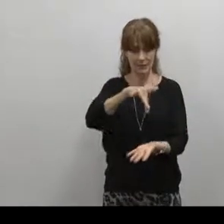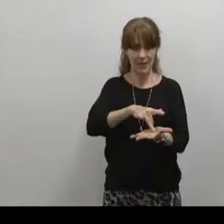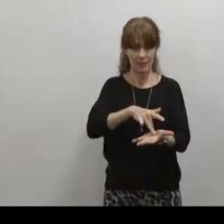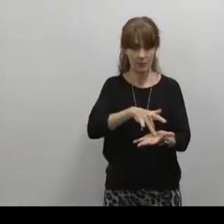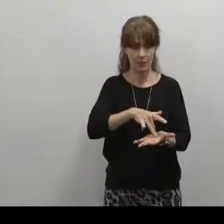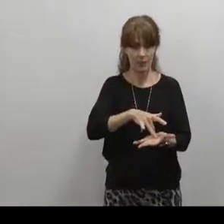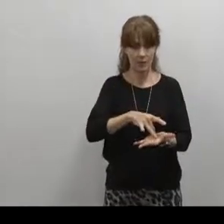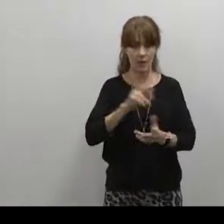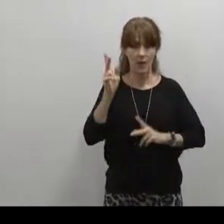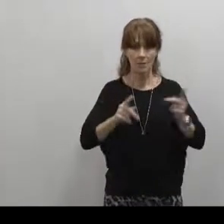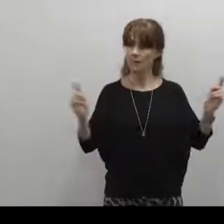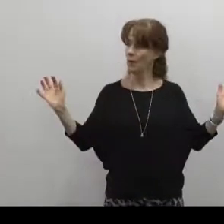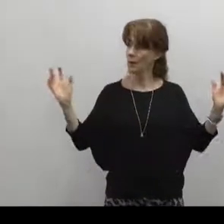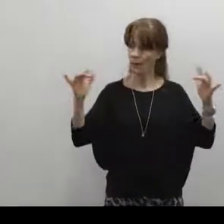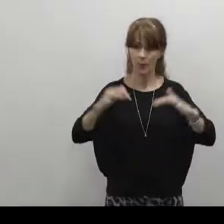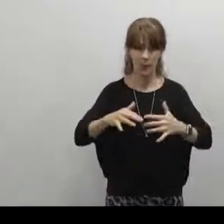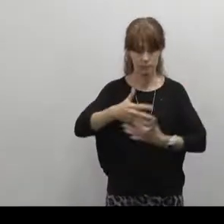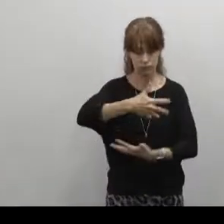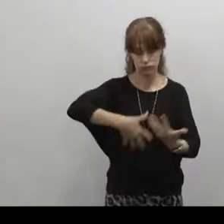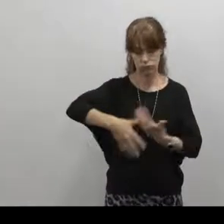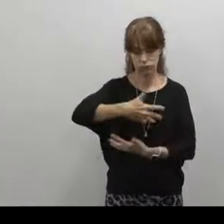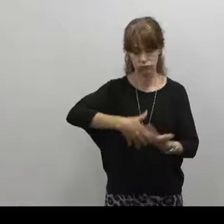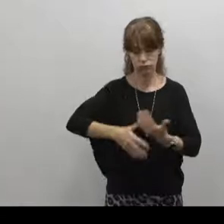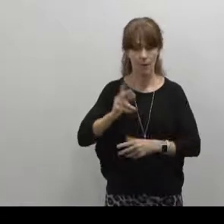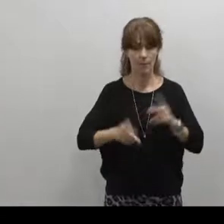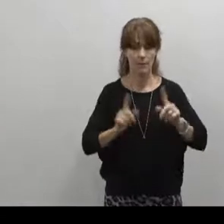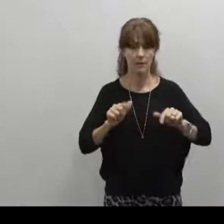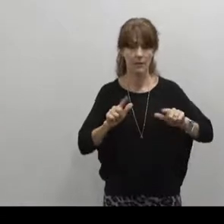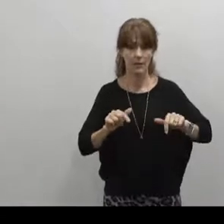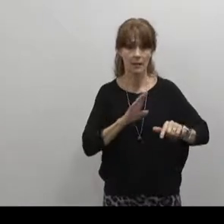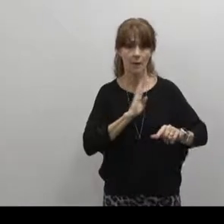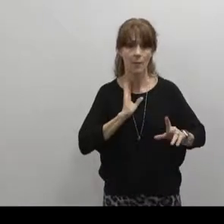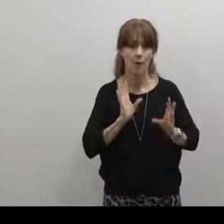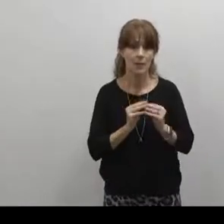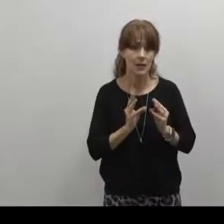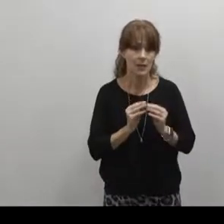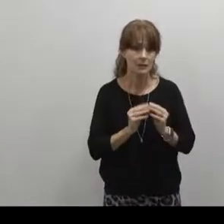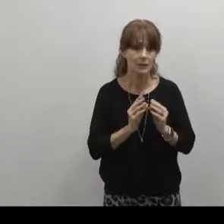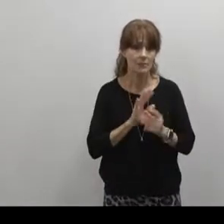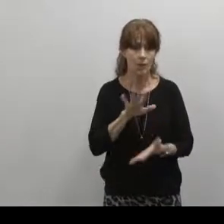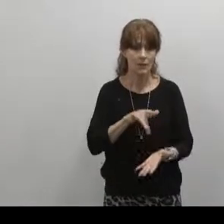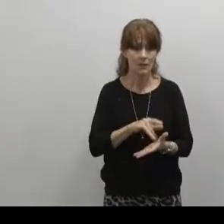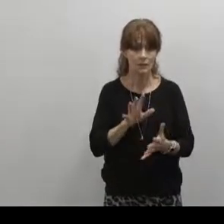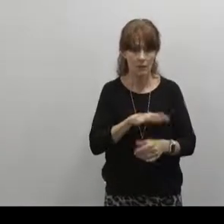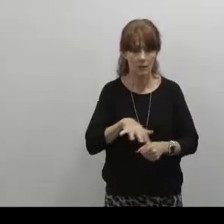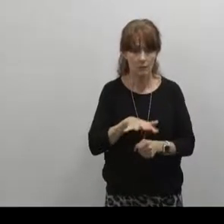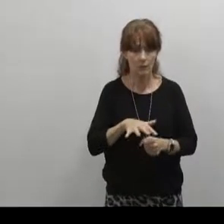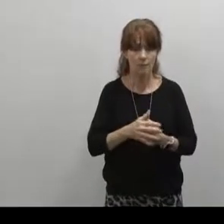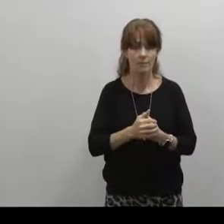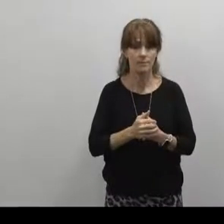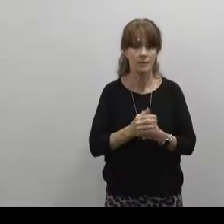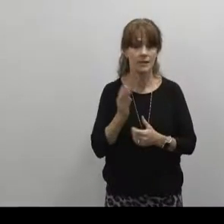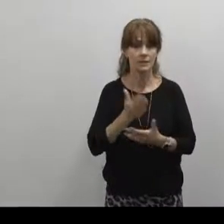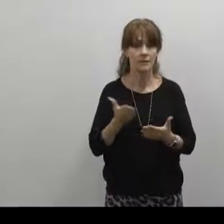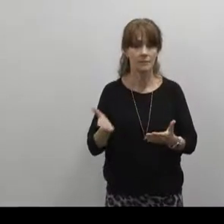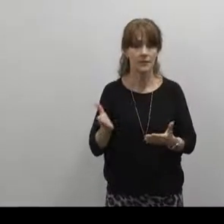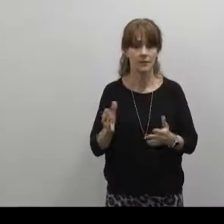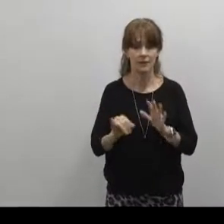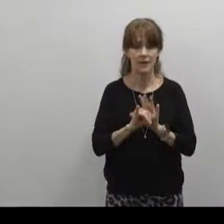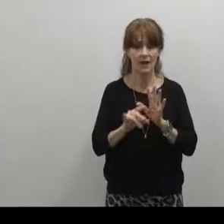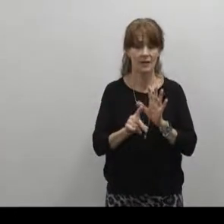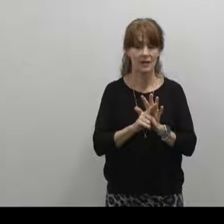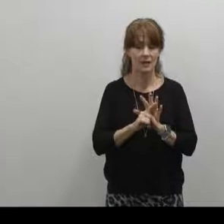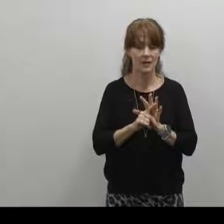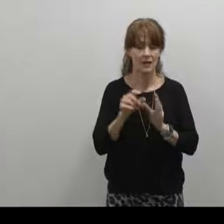nên cái tầm phò đặc điểm bàn đẹp chạm anh á, thưa anh em chấm mình được tầm mờ cá bạch chôm rồi bao nhiêu mà châu rùm cá bạch